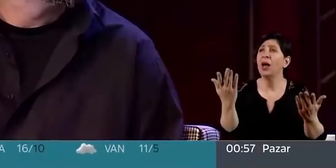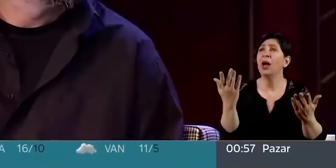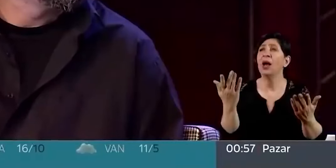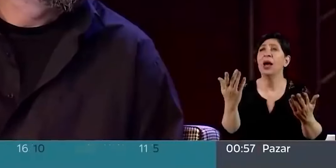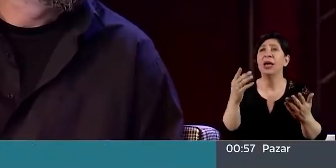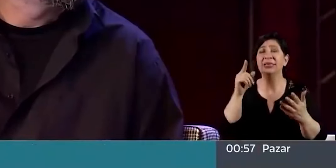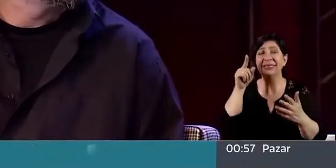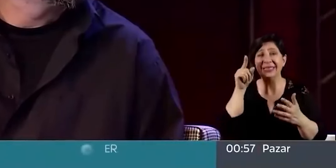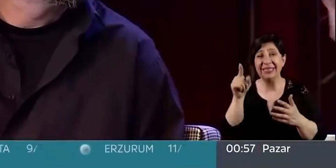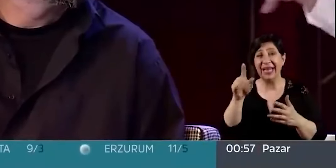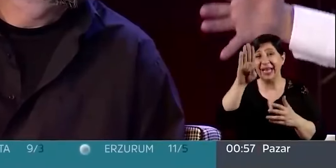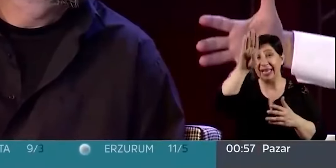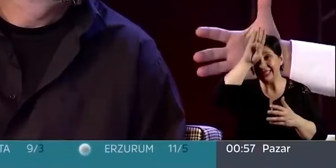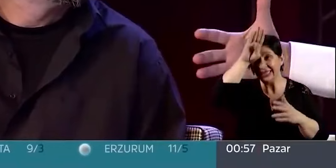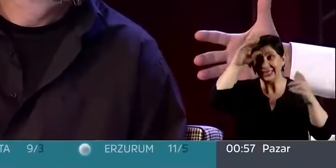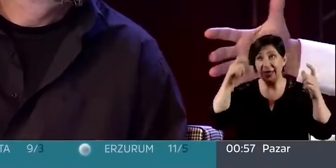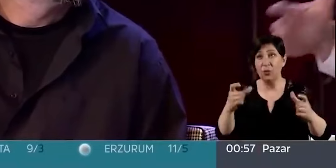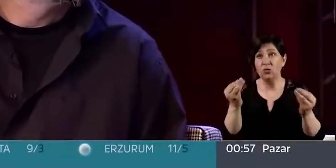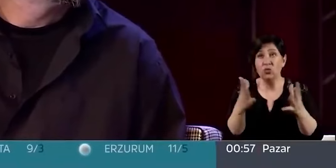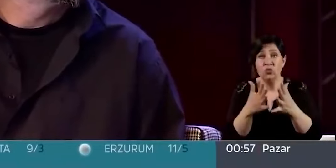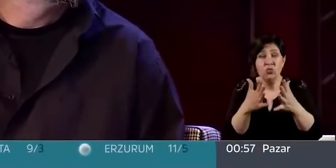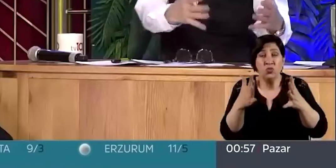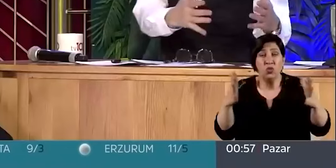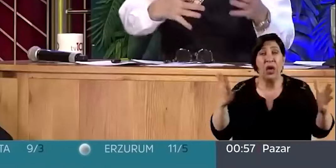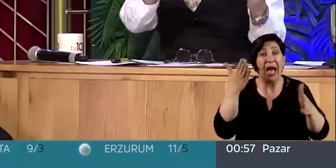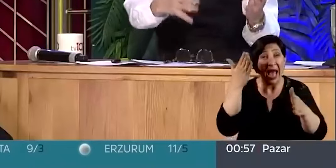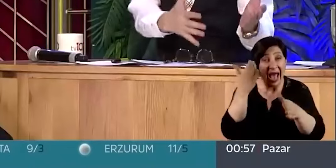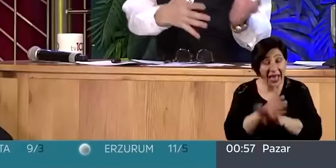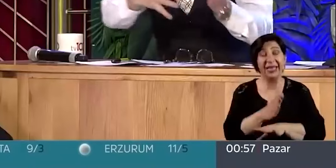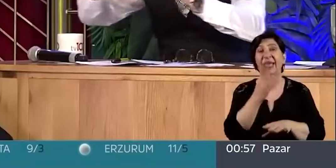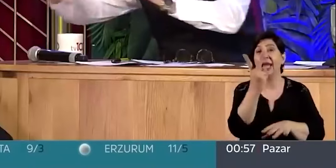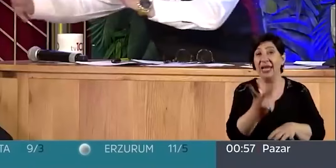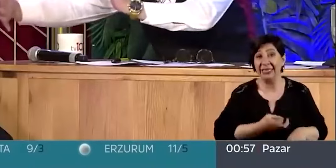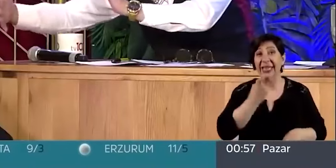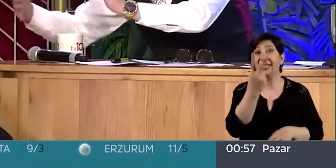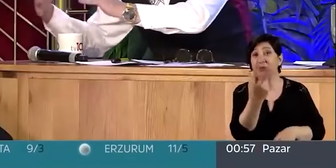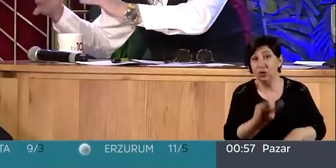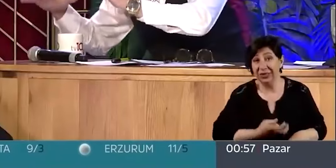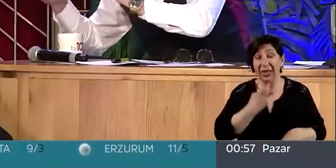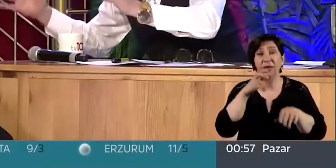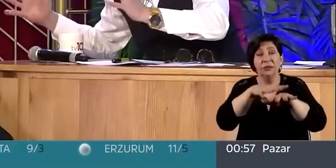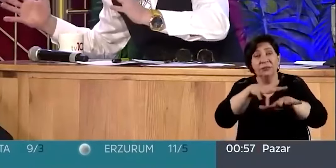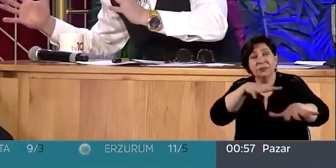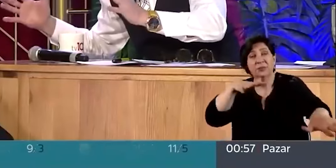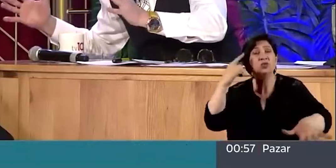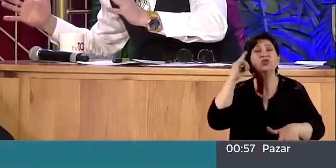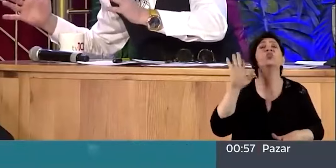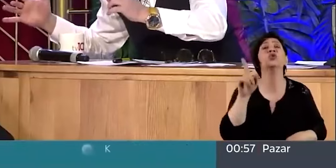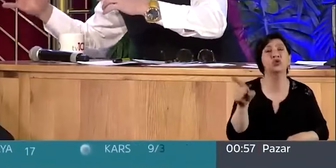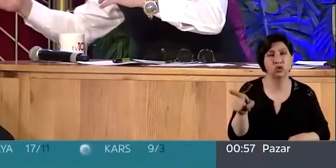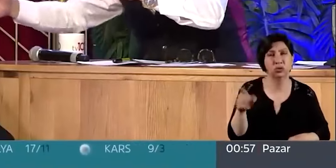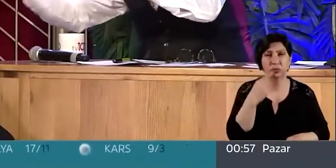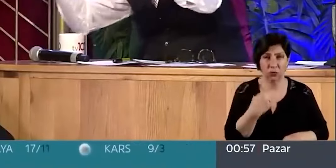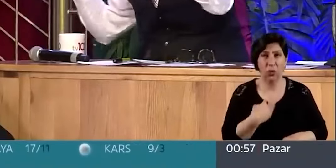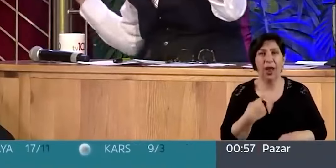sen İstanbul artık o kadar büyük ki hakikaten her gün 2 saat, 2.5 saat yol tepenleri düşünmüyorsun diyorlar